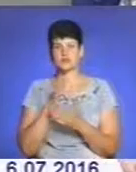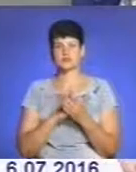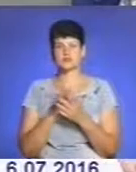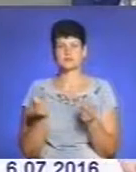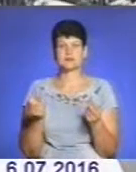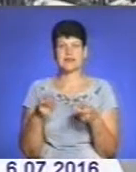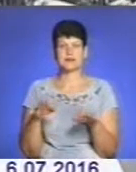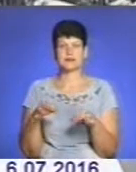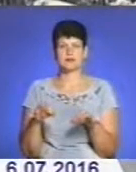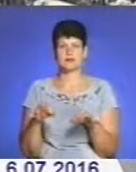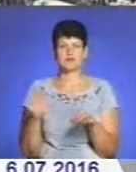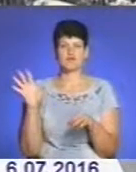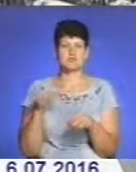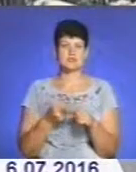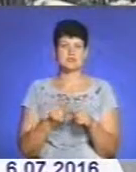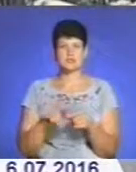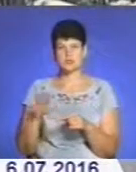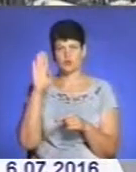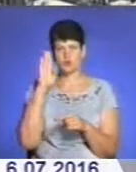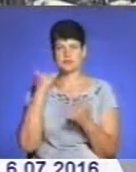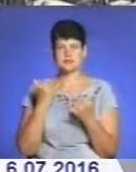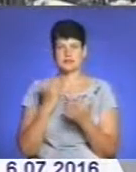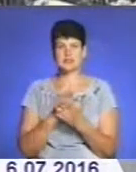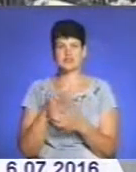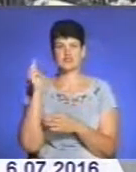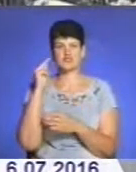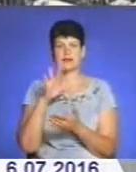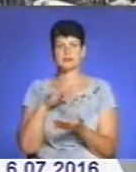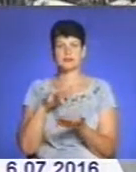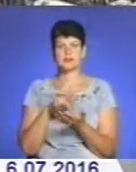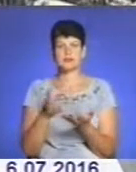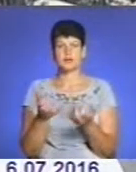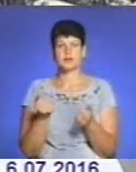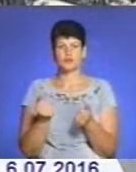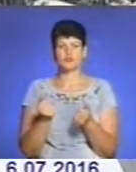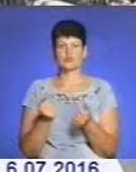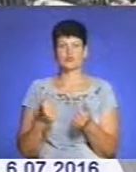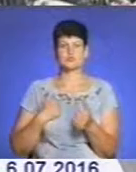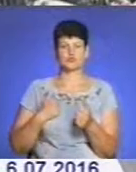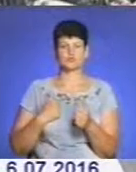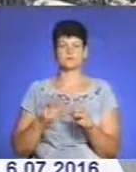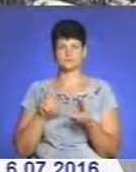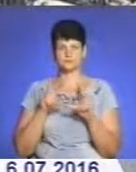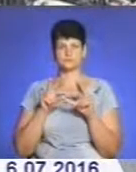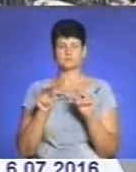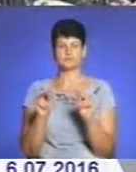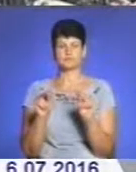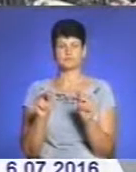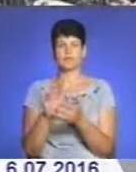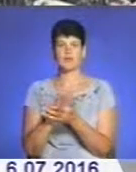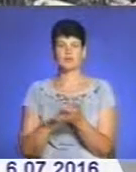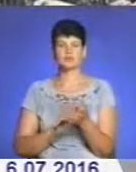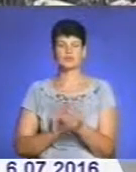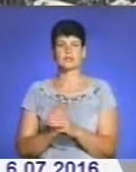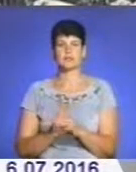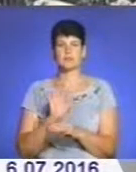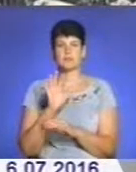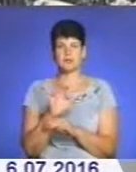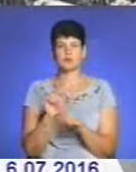спеціального транспорту. Всі ці хлопці зараз знаходяться в навчальних центрах, приймають військову присягу і далі будуть направлені в пункти